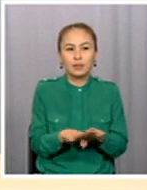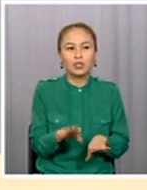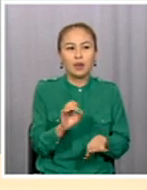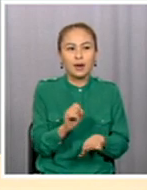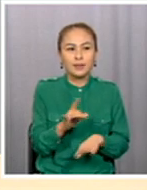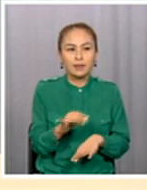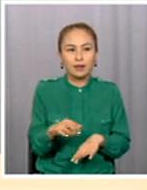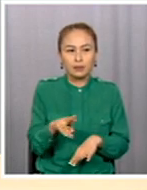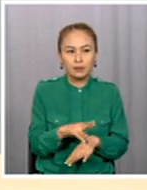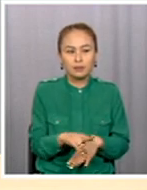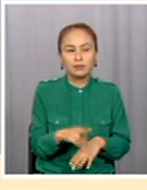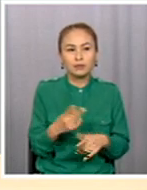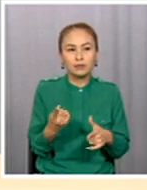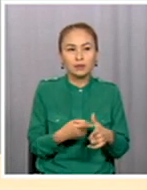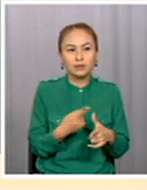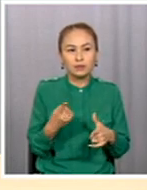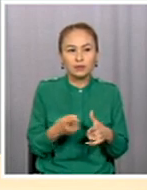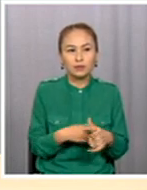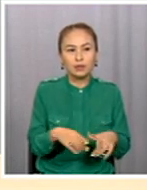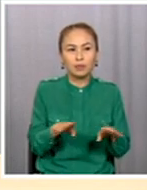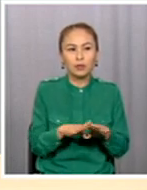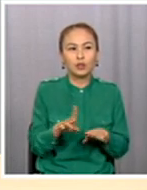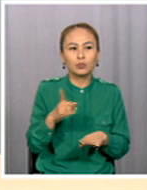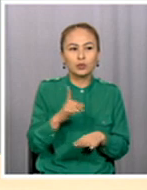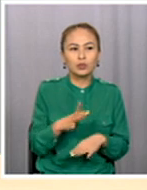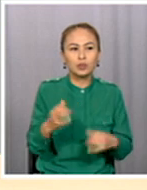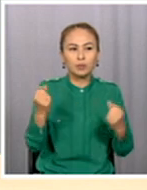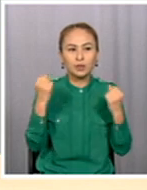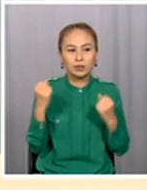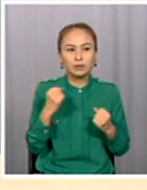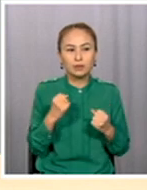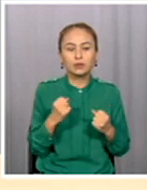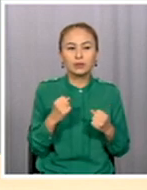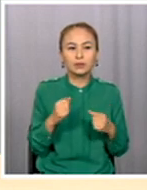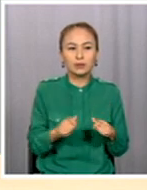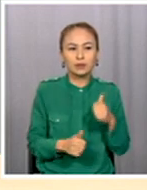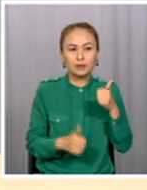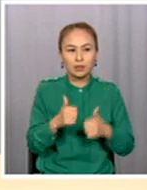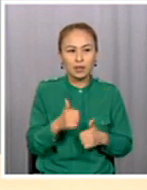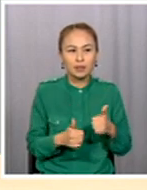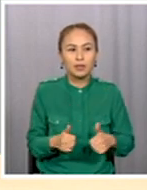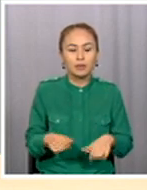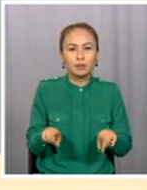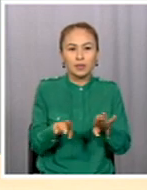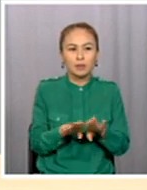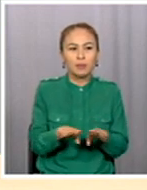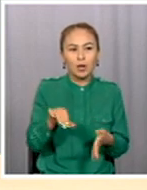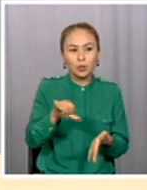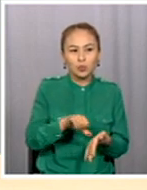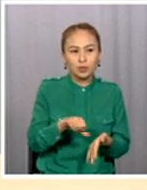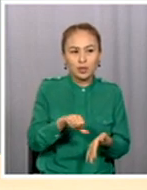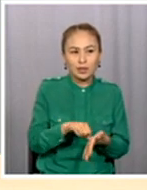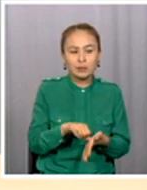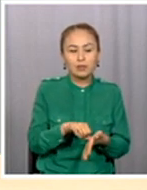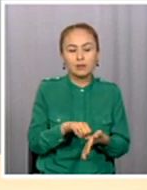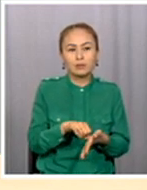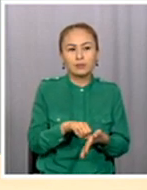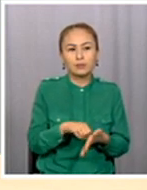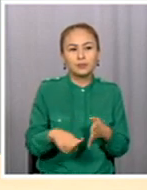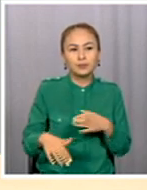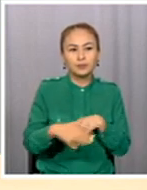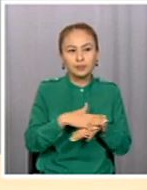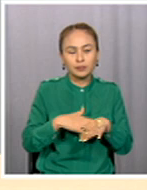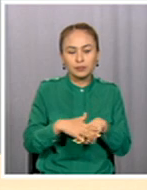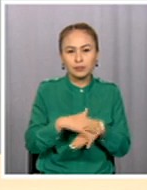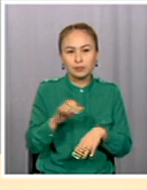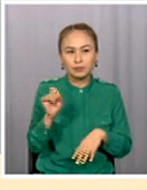также Азиада, названы так, потому что в спортивных состязаниях принимают участие